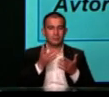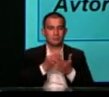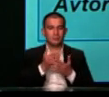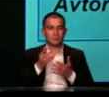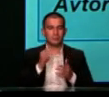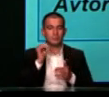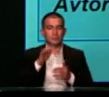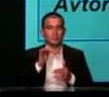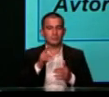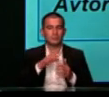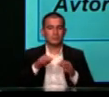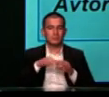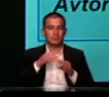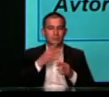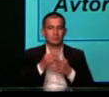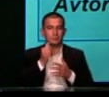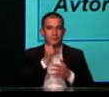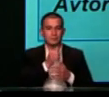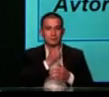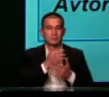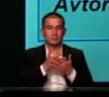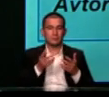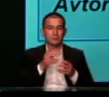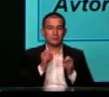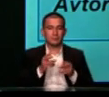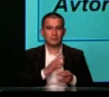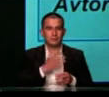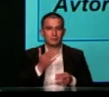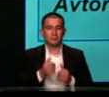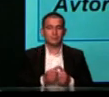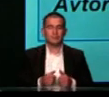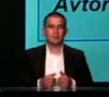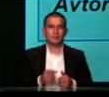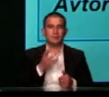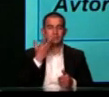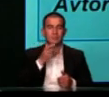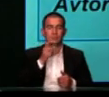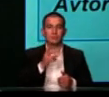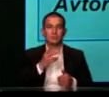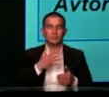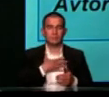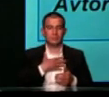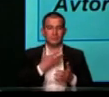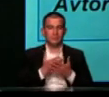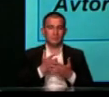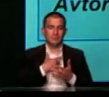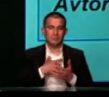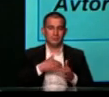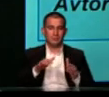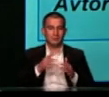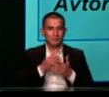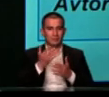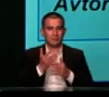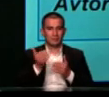uchun foydalanuvchilarni identifikatsiyalash, ya'ni foydalanuvchini uning